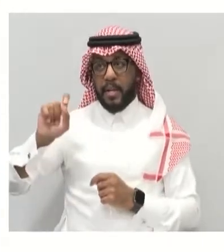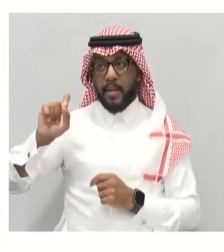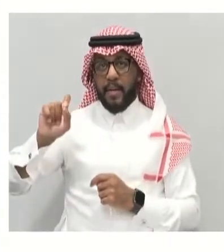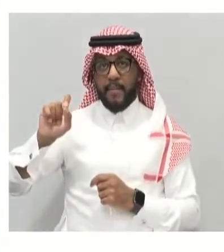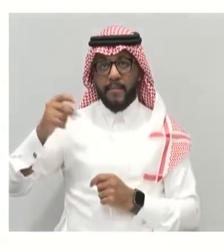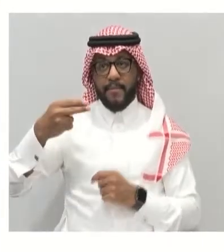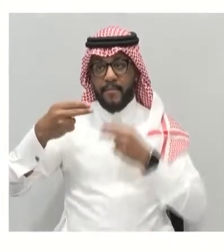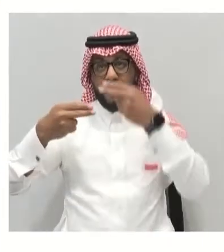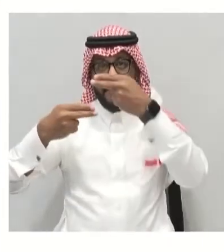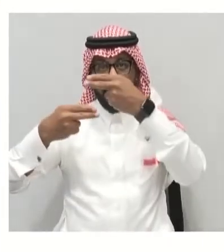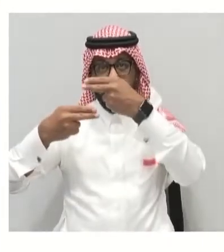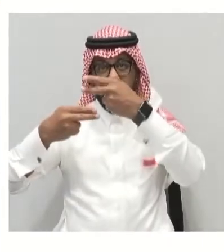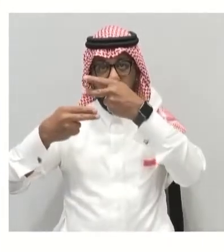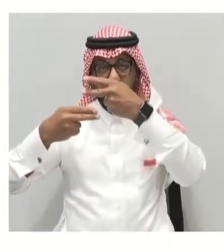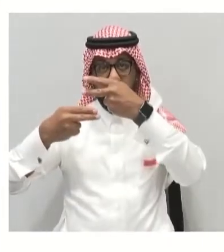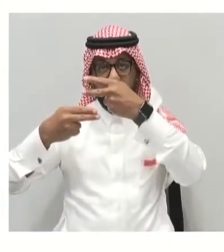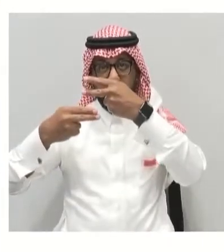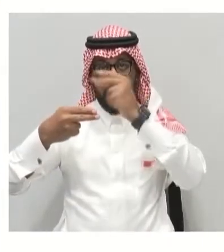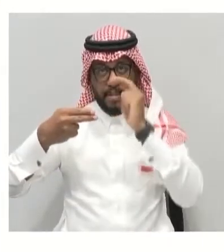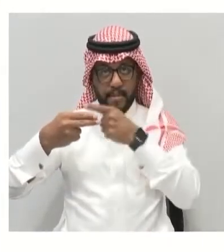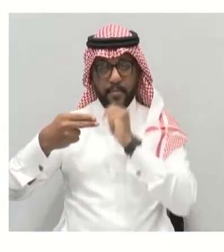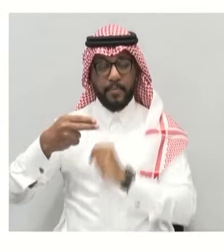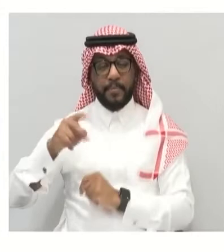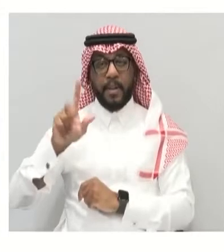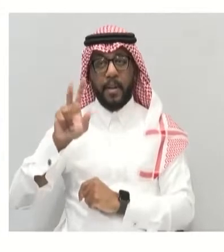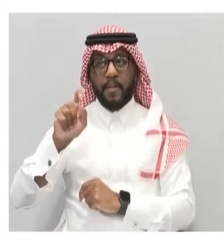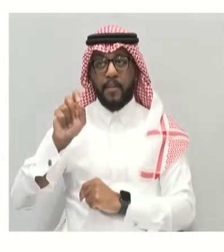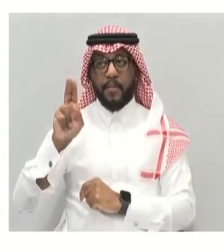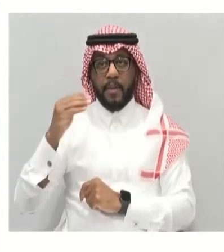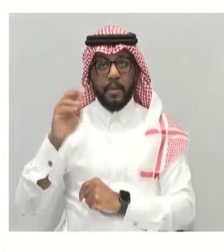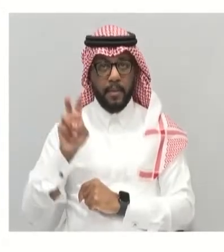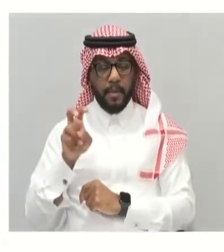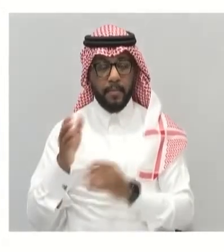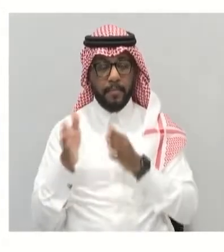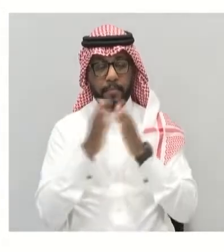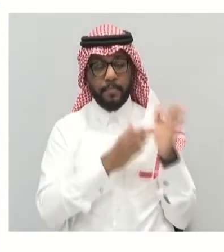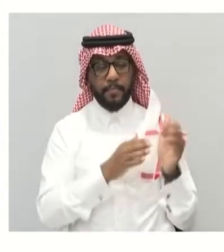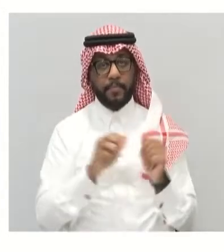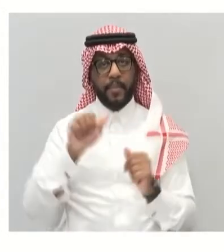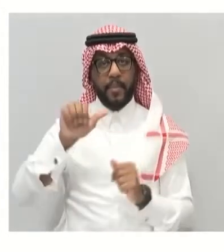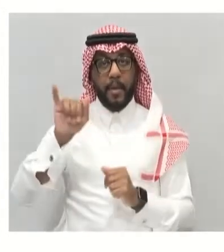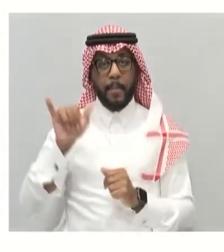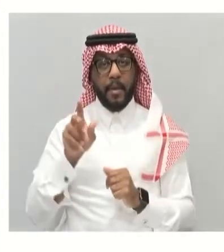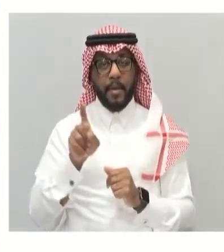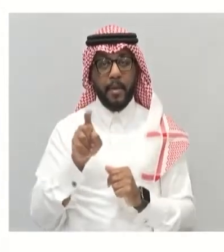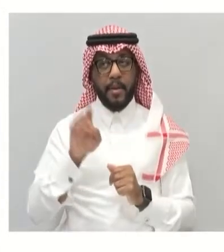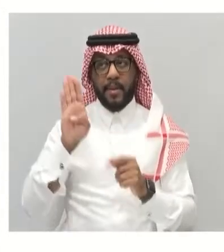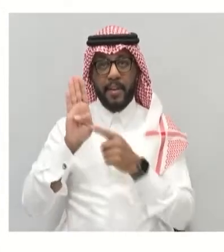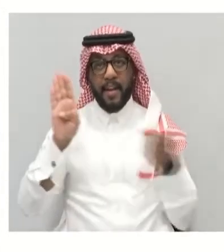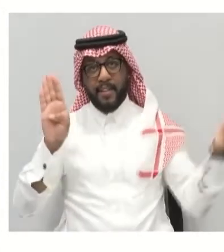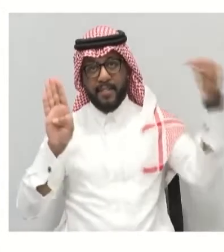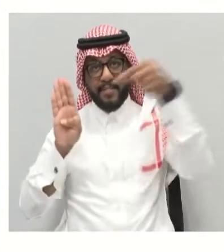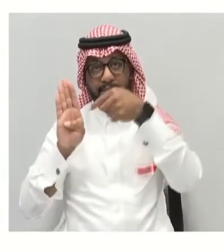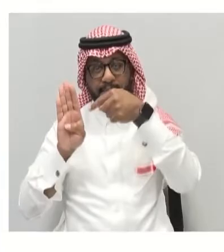ايضا الفتحه منصوب علامه نصبها الفتحه وايضا صاحب الحال ضمير وهو كاف الخطاب